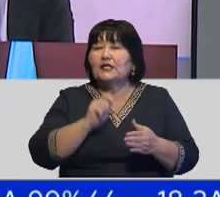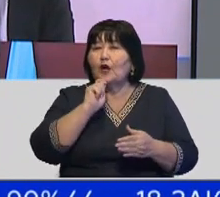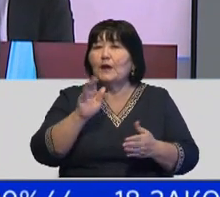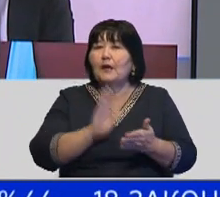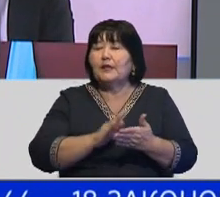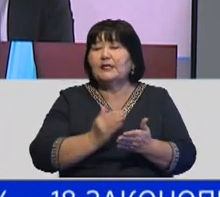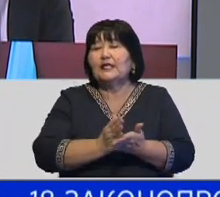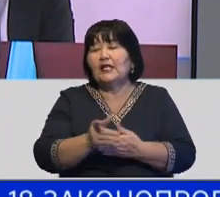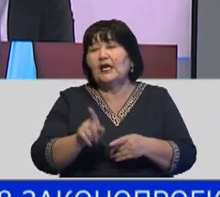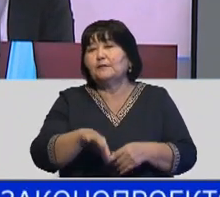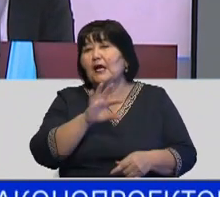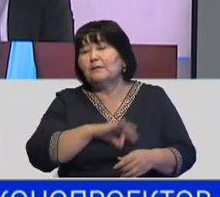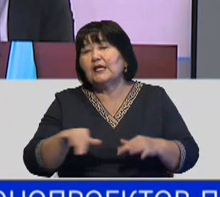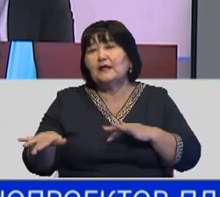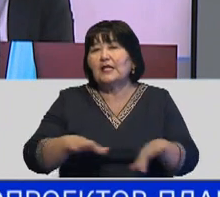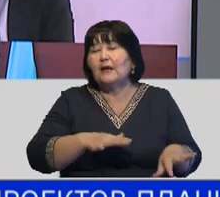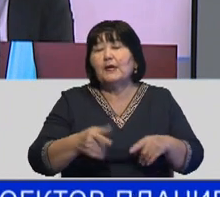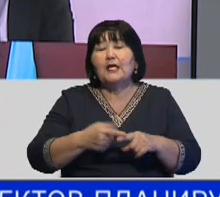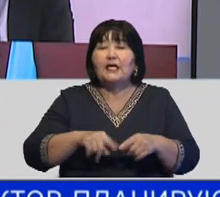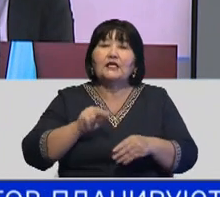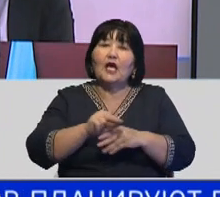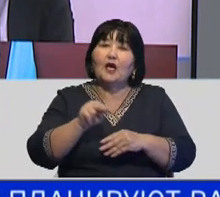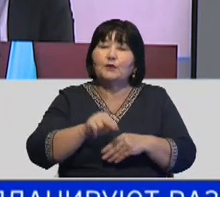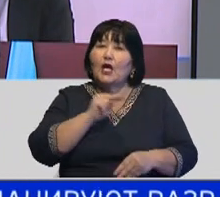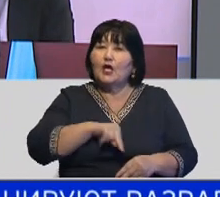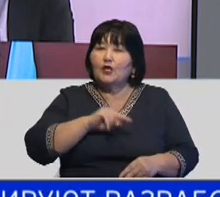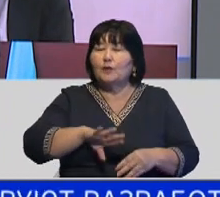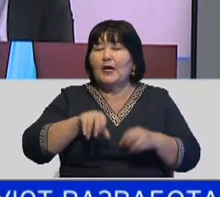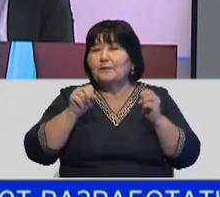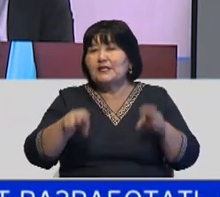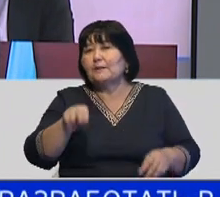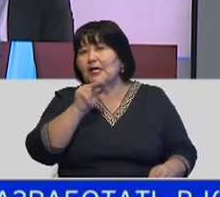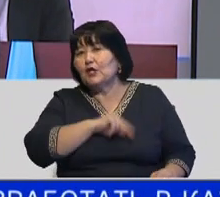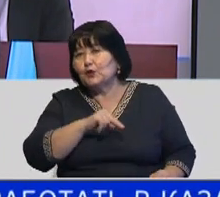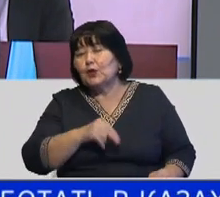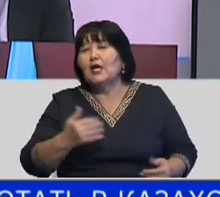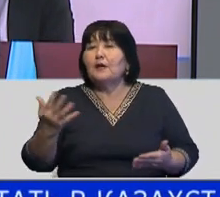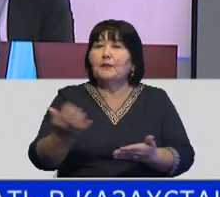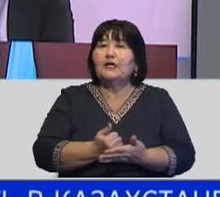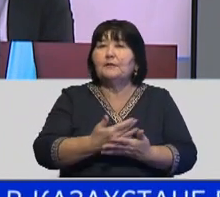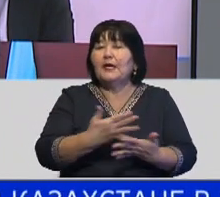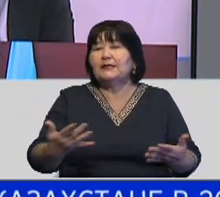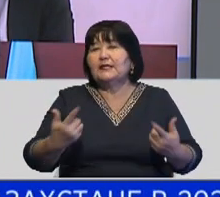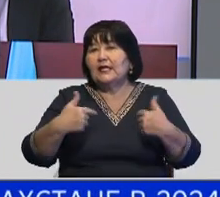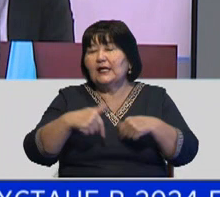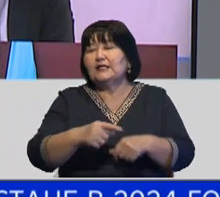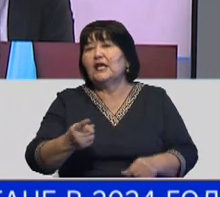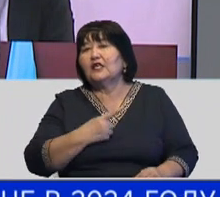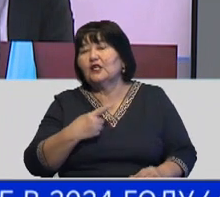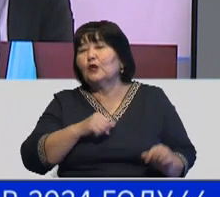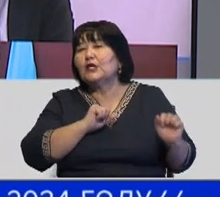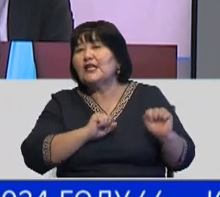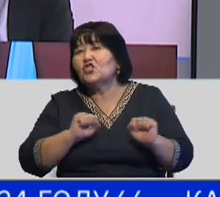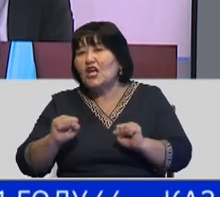направляется на превентивные мероприятия это обучение работников безопасности и труда приобретение средств коллективной и индивидуальной